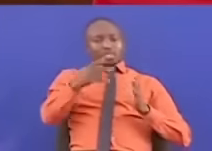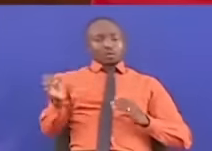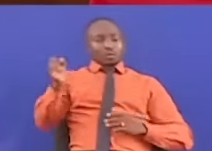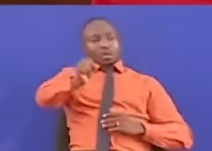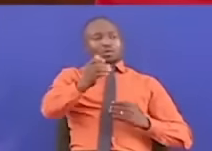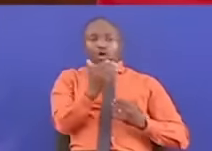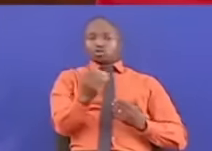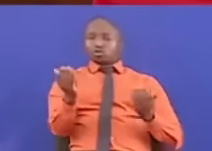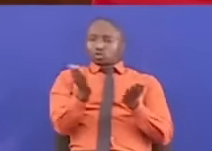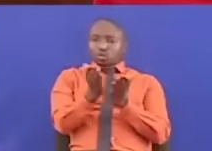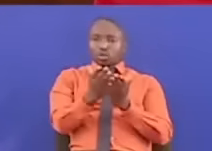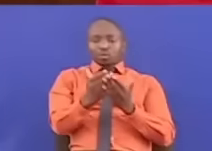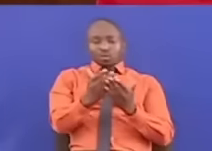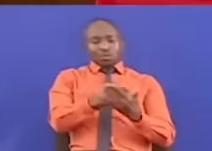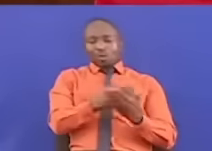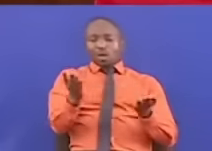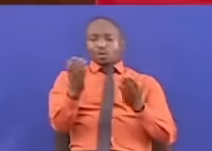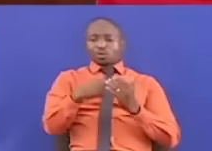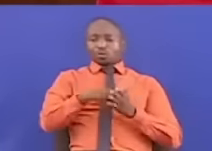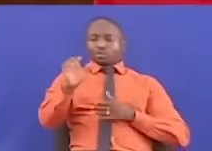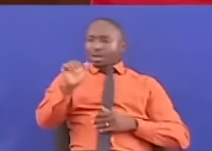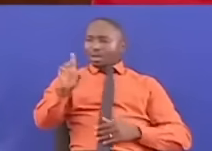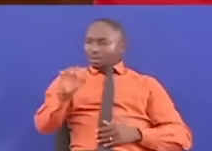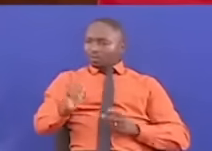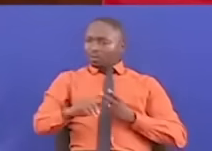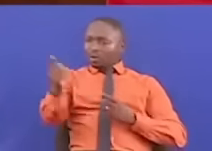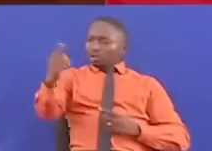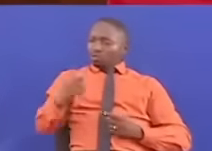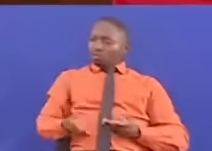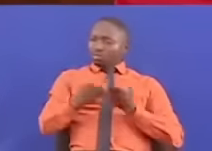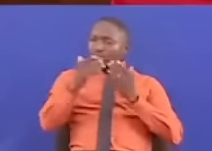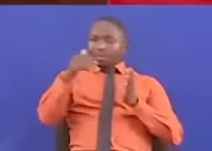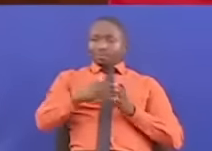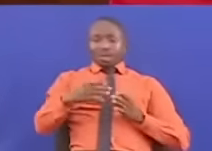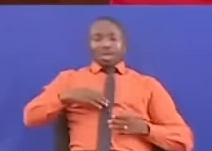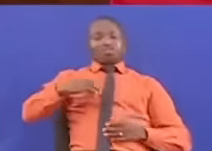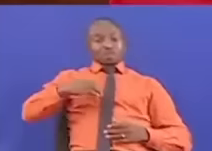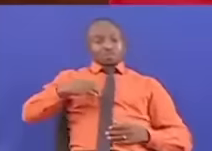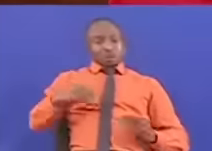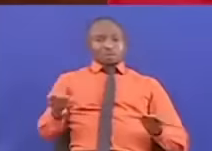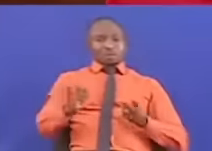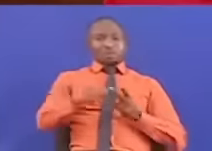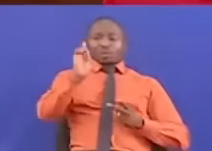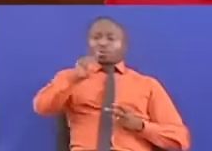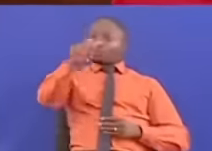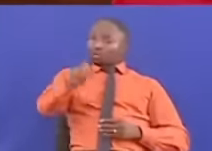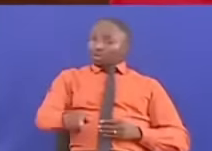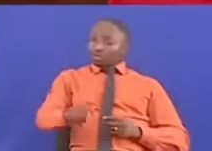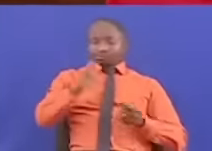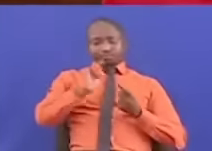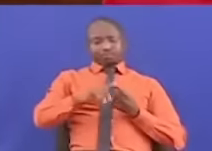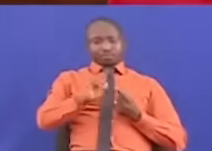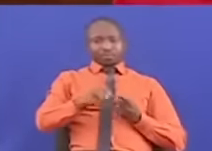shule kwa sababu hawana uwe kuw watoto wale wanja kwa unge tawas hata mpaka s meshi mwen lakini wako watu ambo kwanza